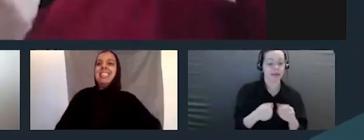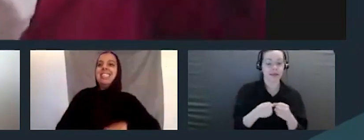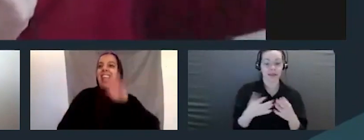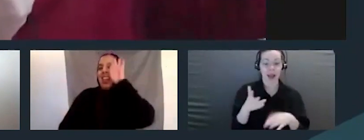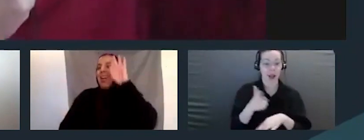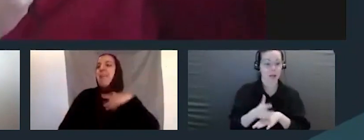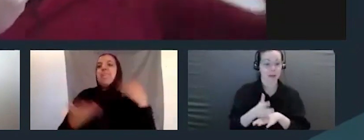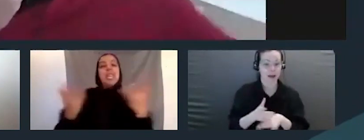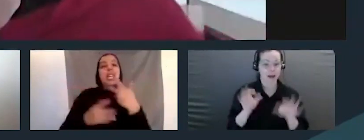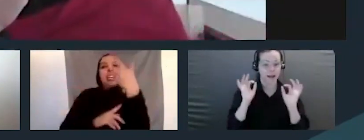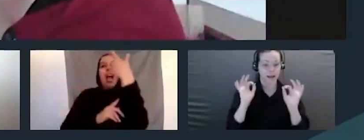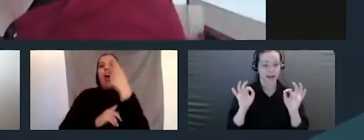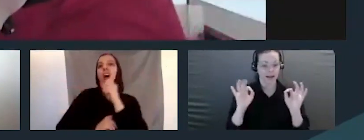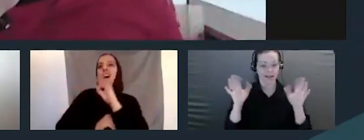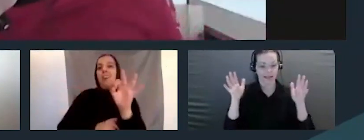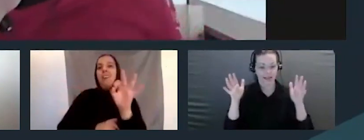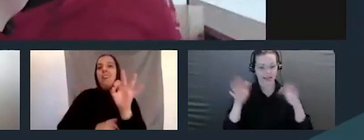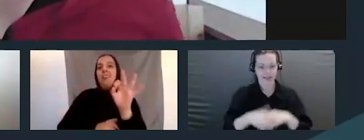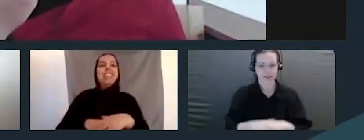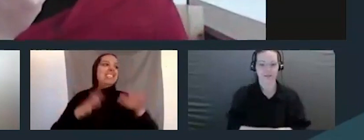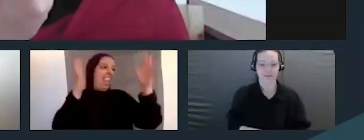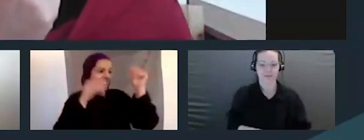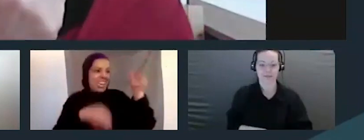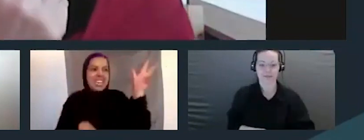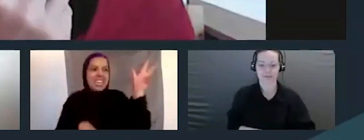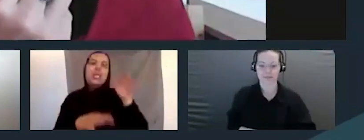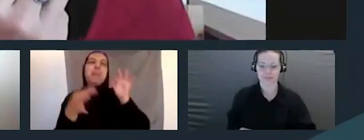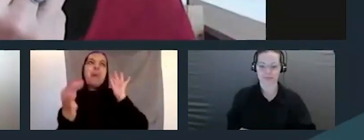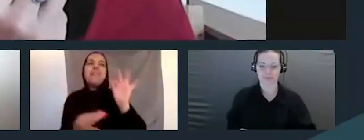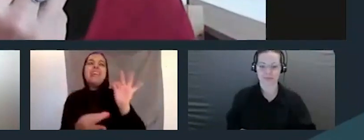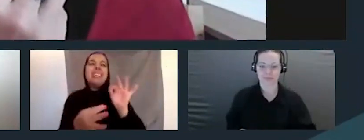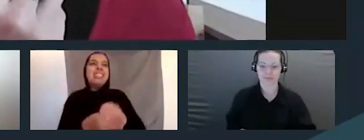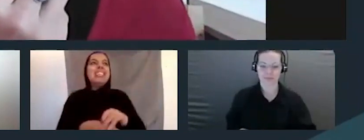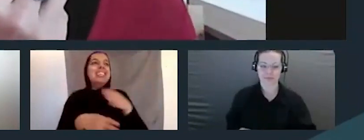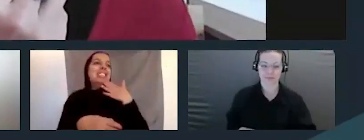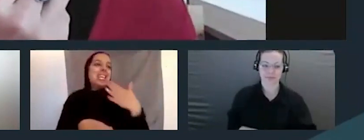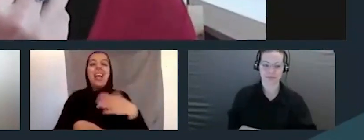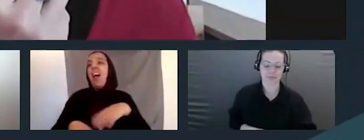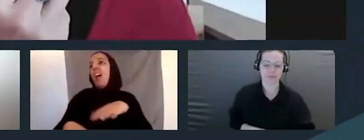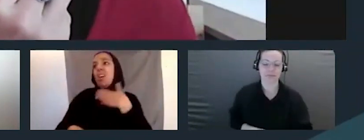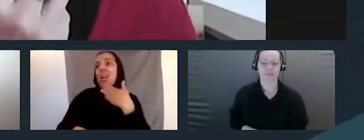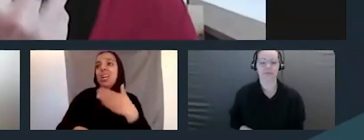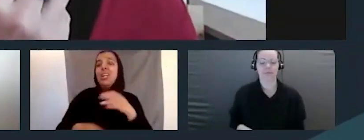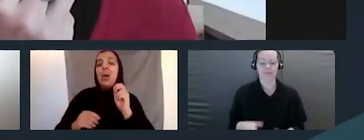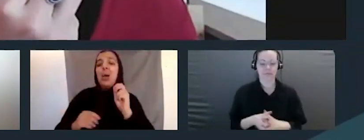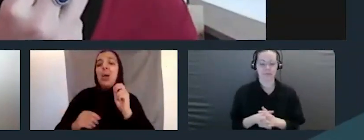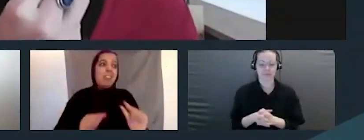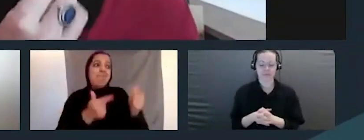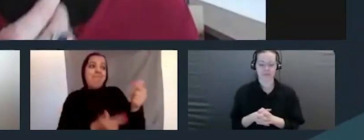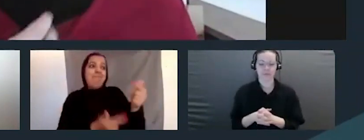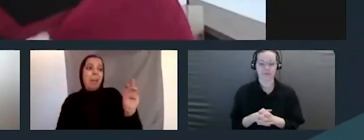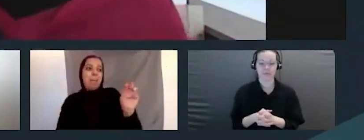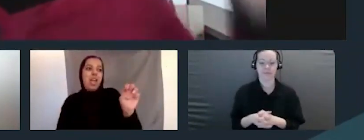on vous entend parfaitement. Alors, je vous cède la parole. Merci.